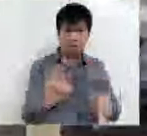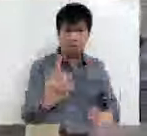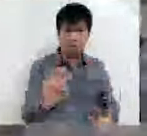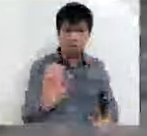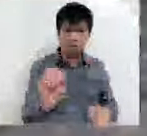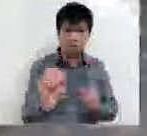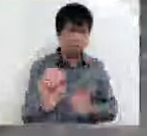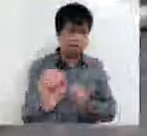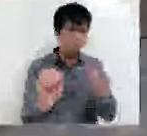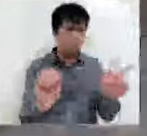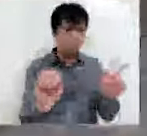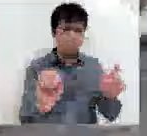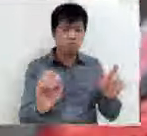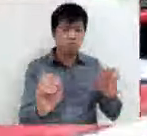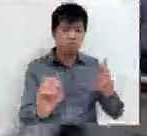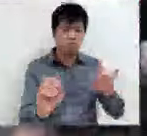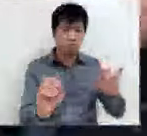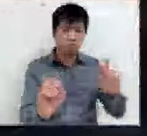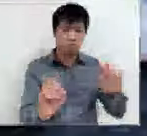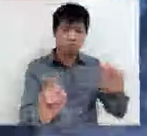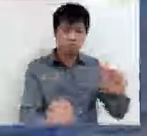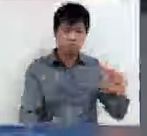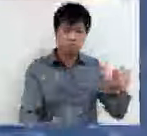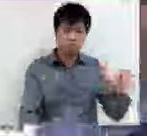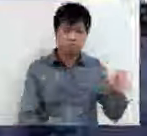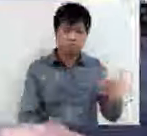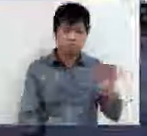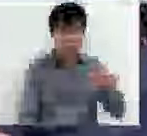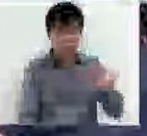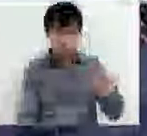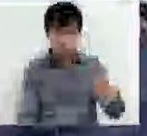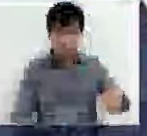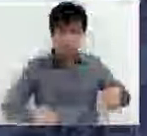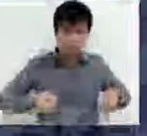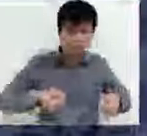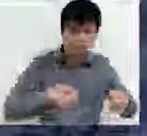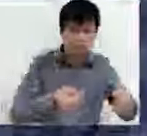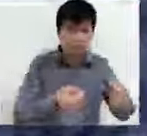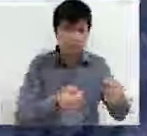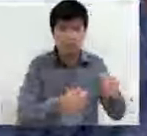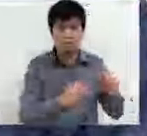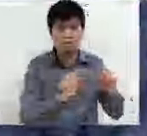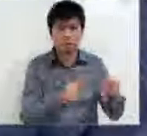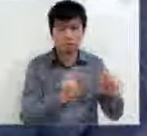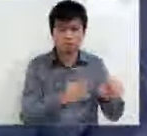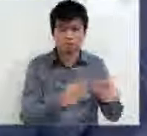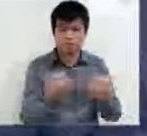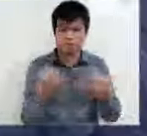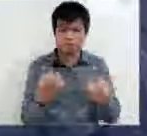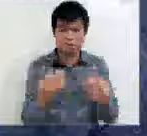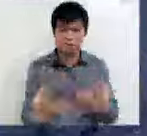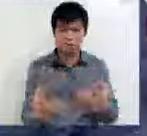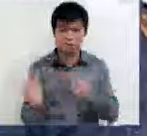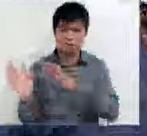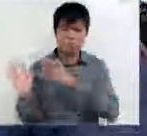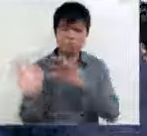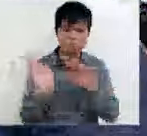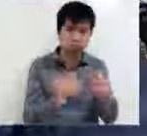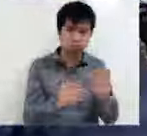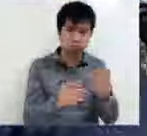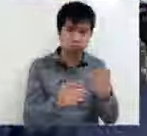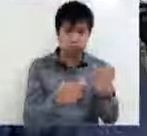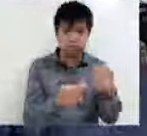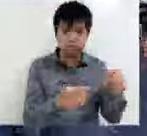Kaya ilang beses sinisita ang ilang ambulance vendors. Kasi dumadami yung dumadayo rito, namimili, mamasahe, may mga